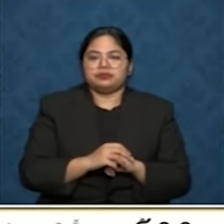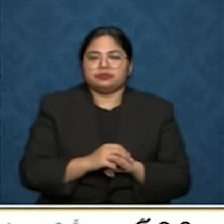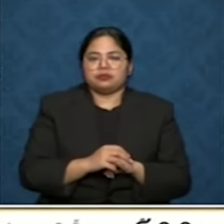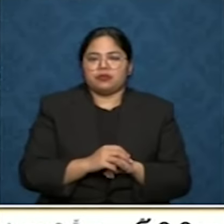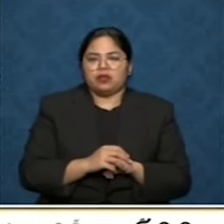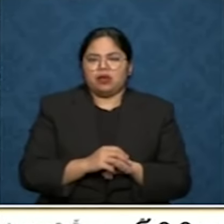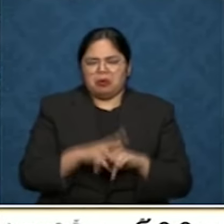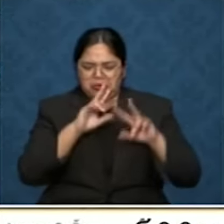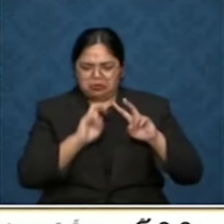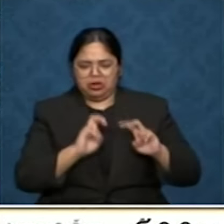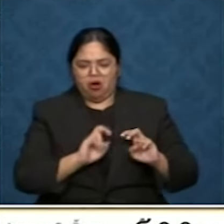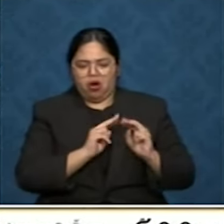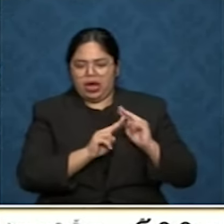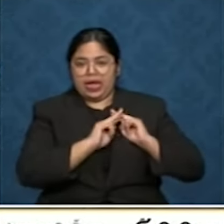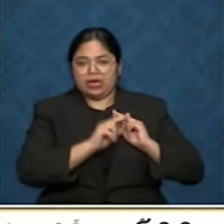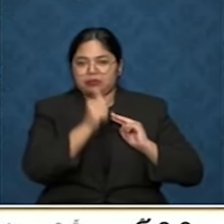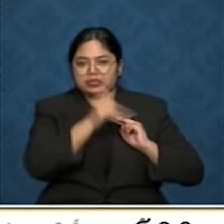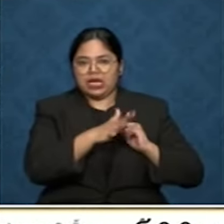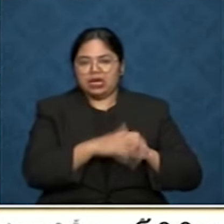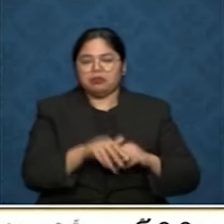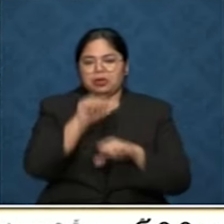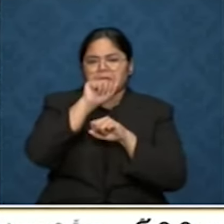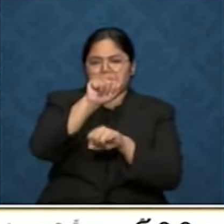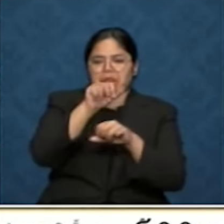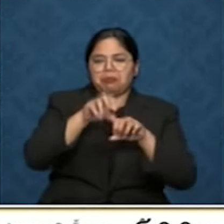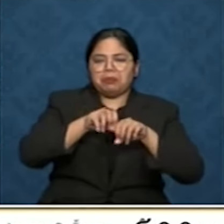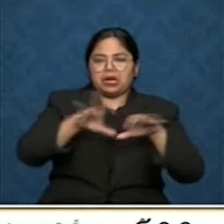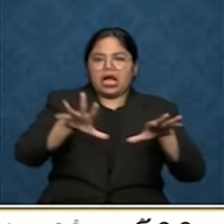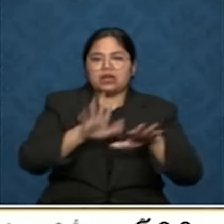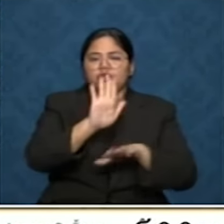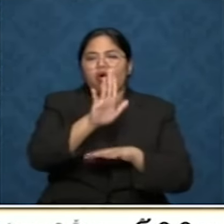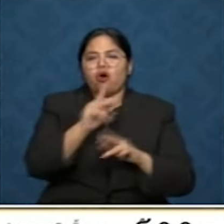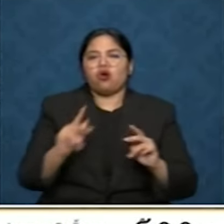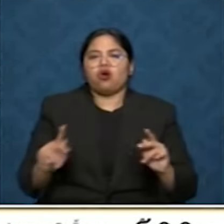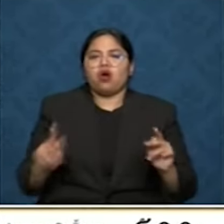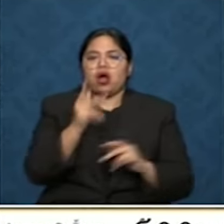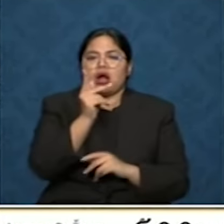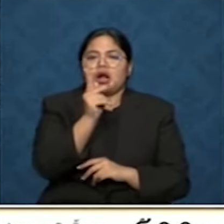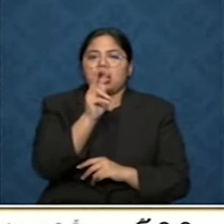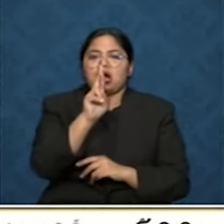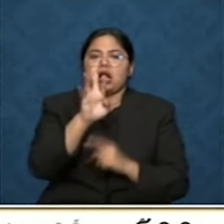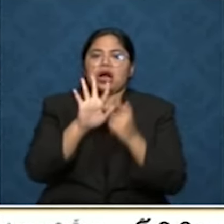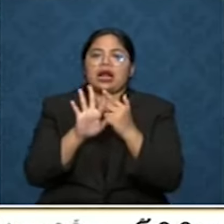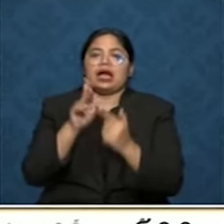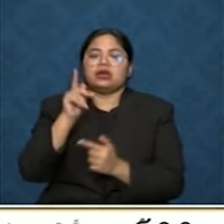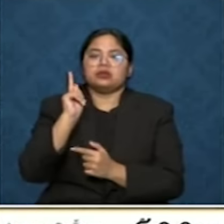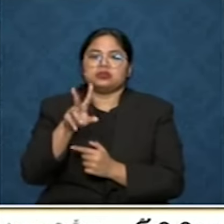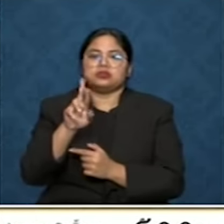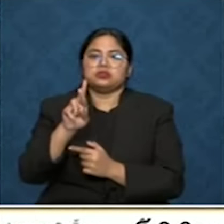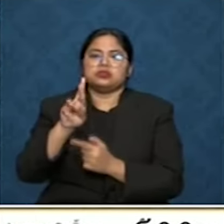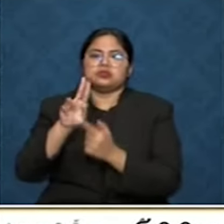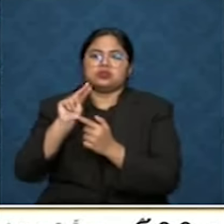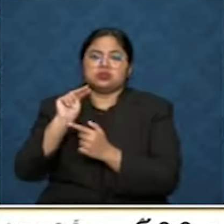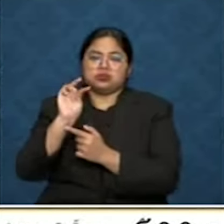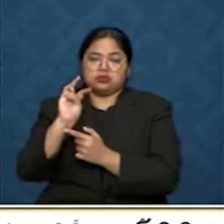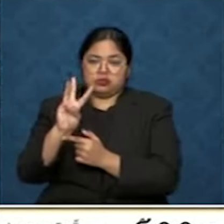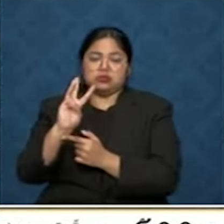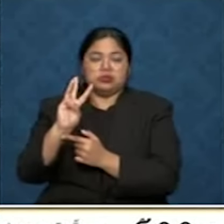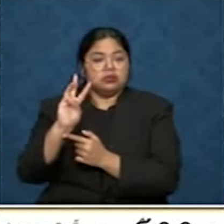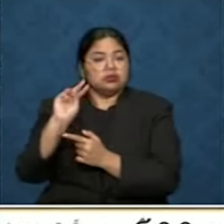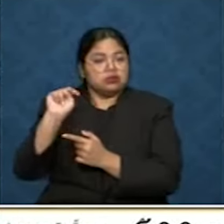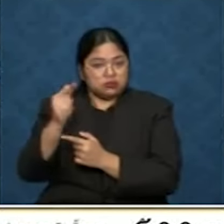ดุลพินิจน่ะช่าออกเป็นประกาศกระทรวงหรือประกาศกรมเงี้ยออกมาให้ชัดเจนเลยได้ไหครับว่าเฮ้ยมีหลักเกณฑ์ตามนี้นะการทำความ